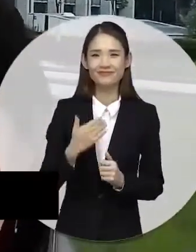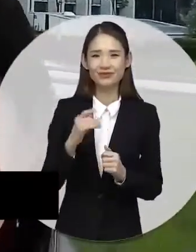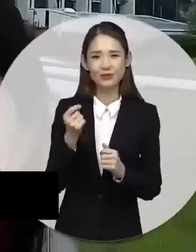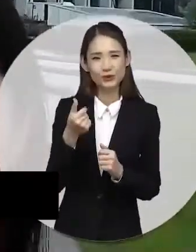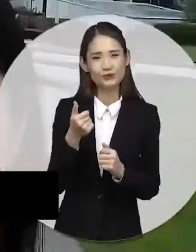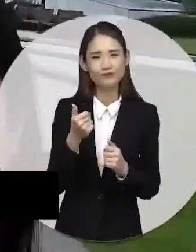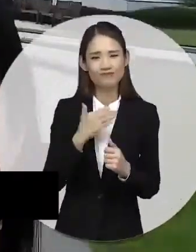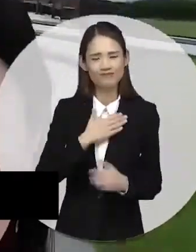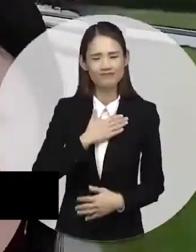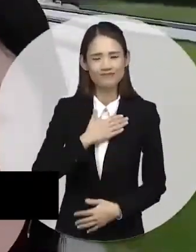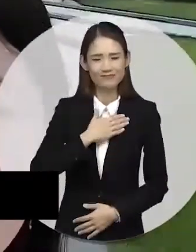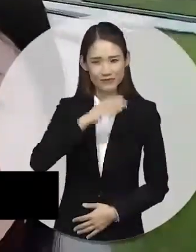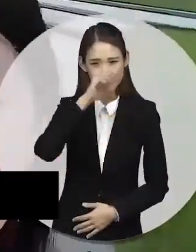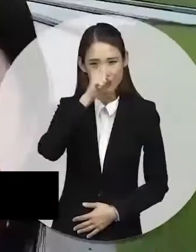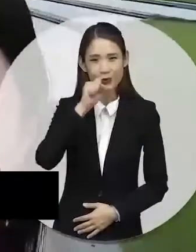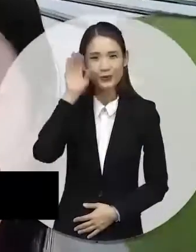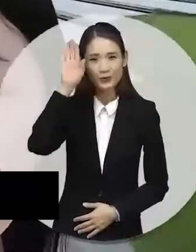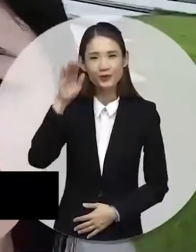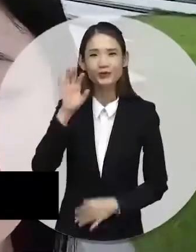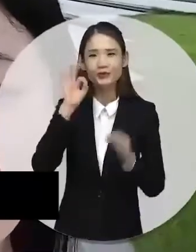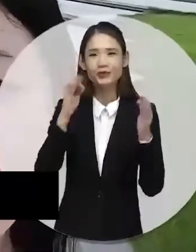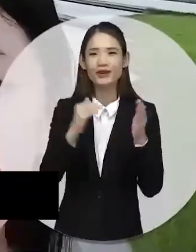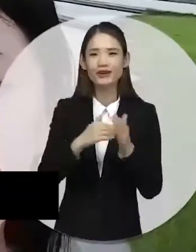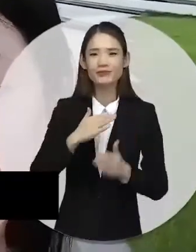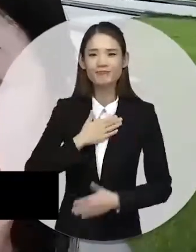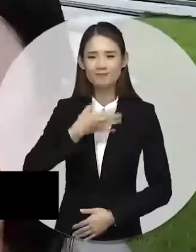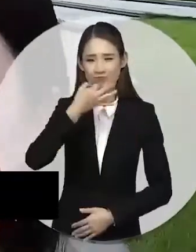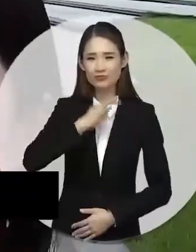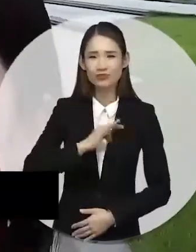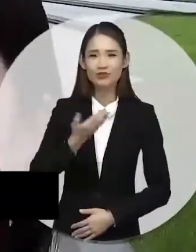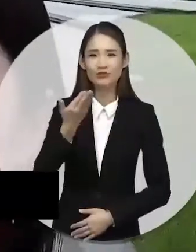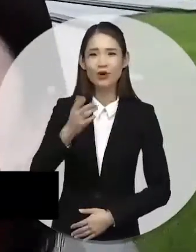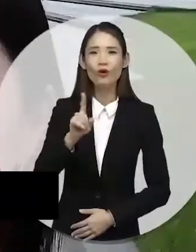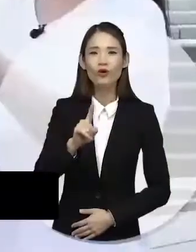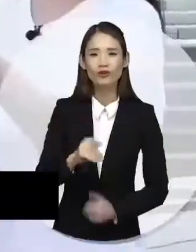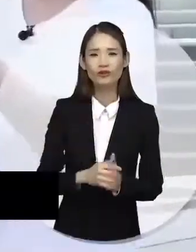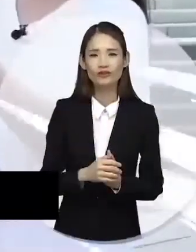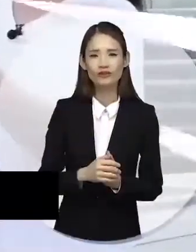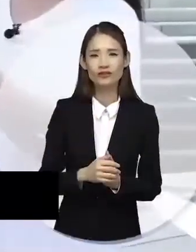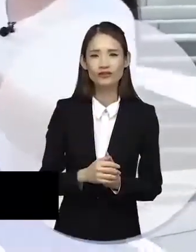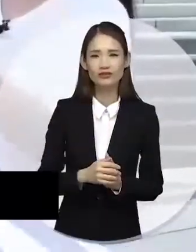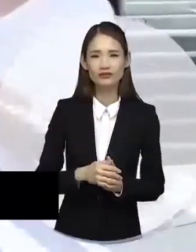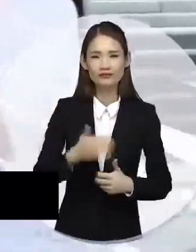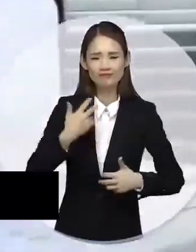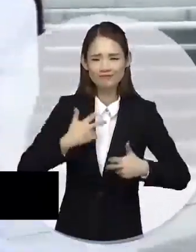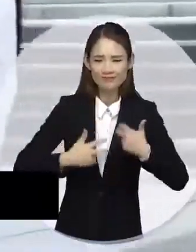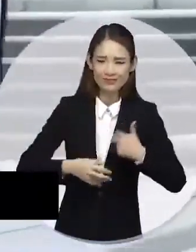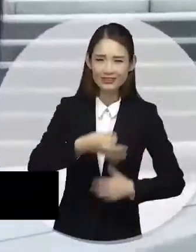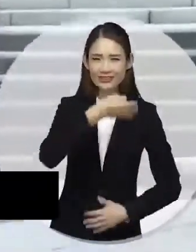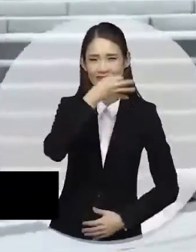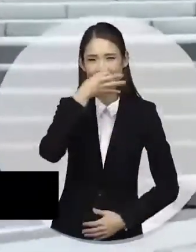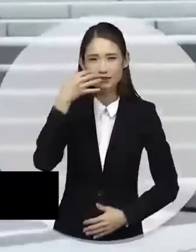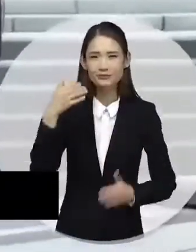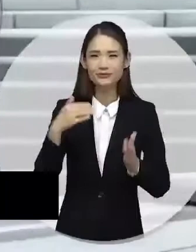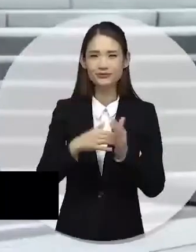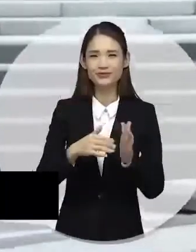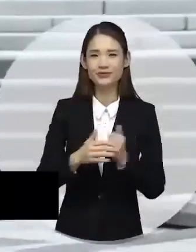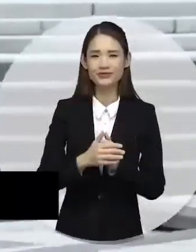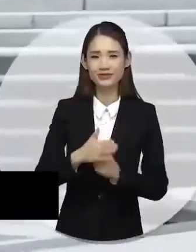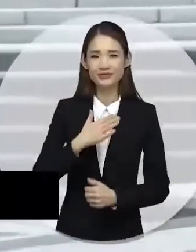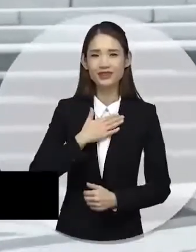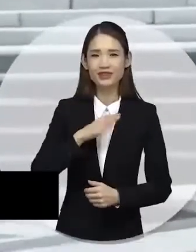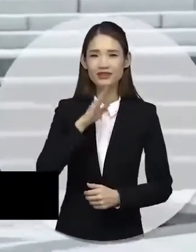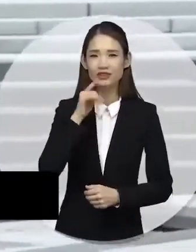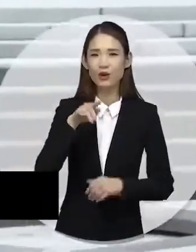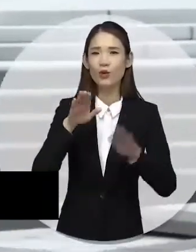내가 살짝의 이제 기분 좋은 미래를 봤어. 그래서 너무 뿌듯했어. 넌 어땠어? 아주 익사이팅했어. 나는